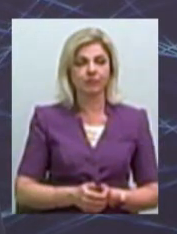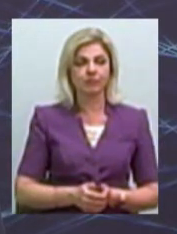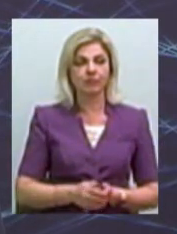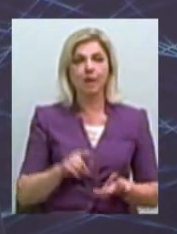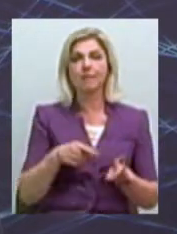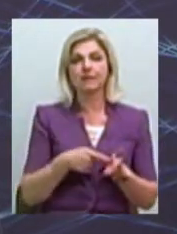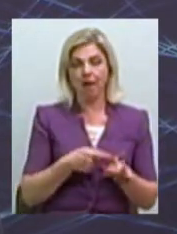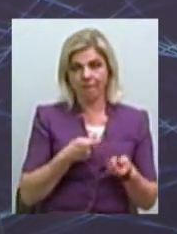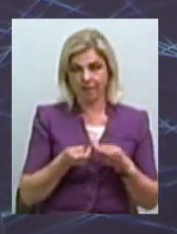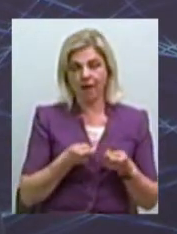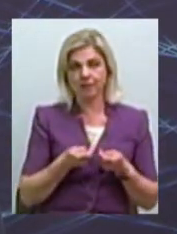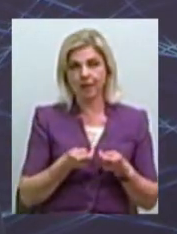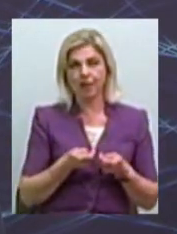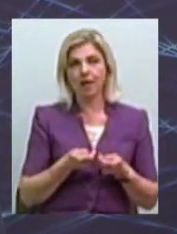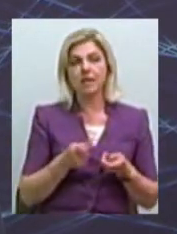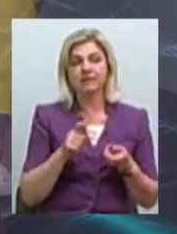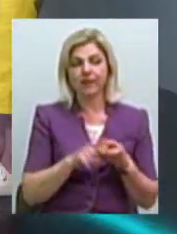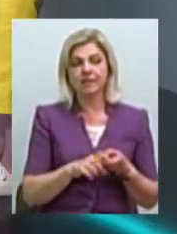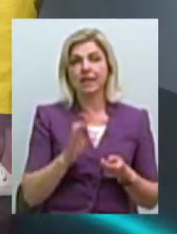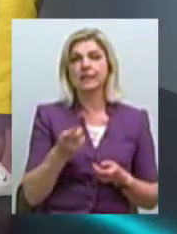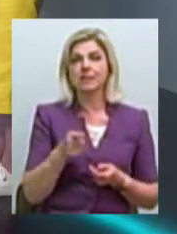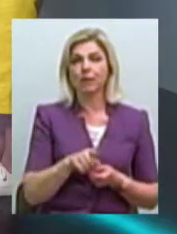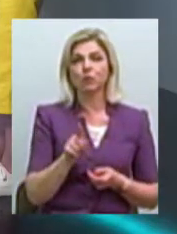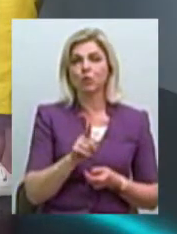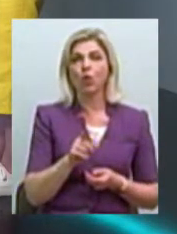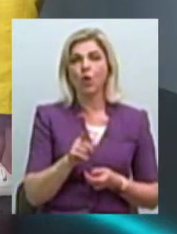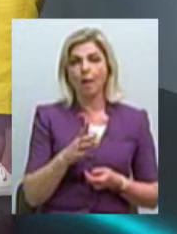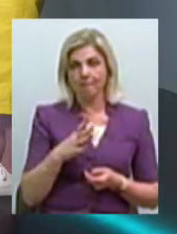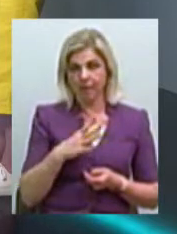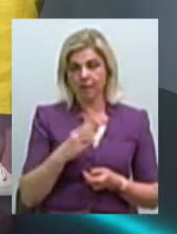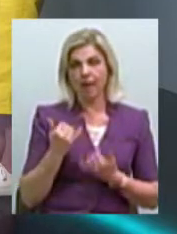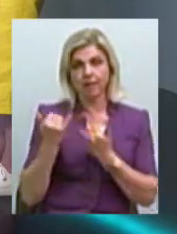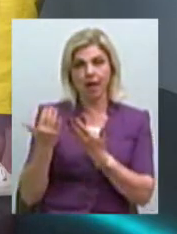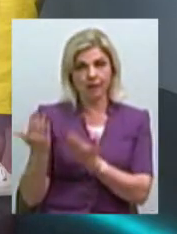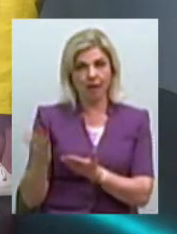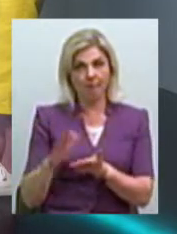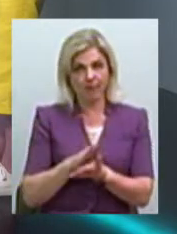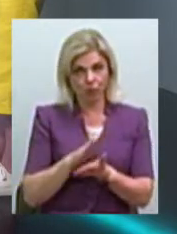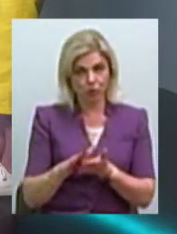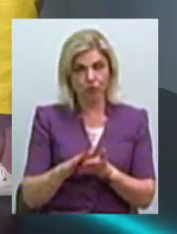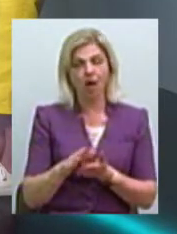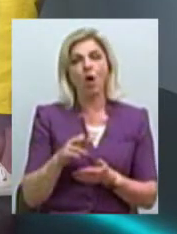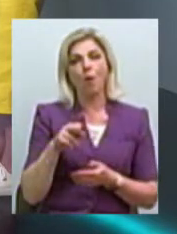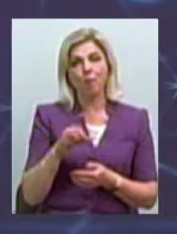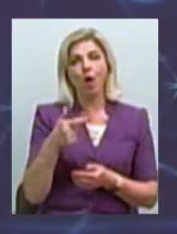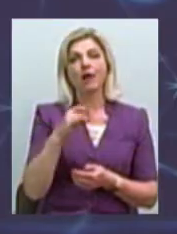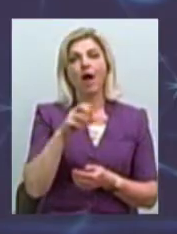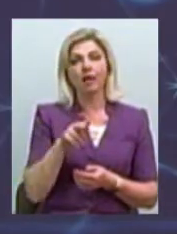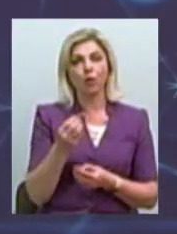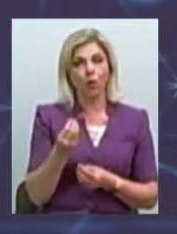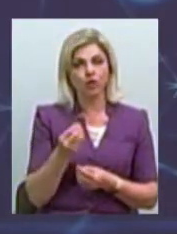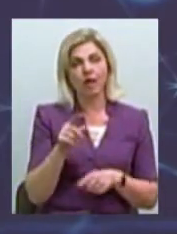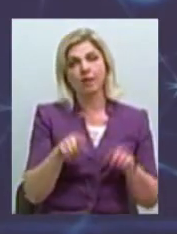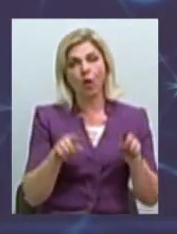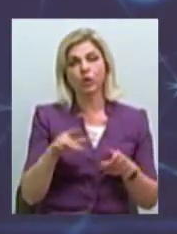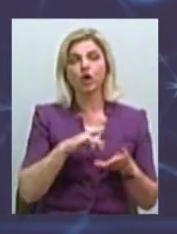Міська влада. Міська влада. В зв'язку з тим, що це було для них безкоштовно, да, в рамках грантових коштів, деякі